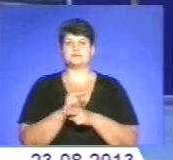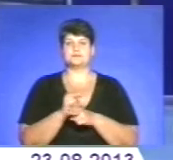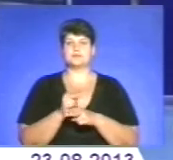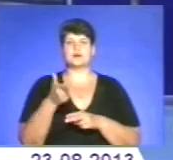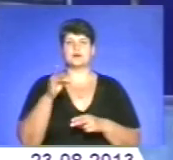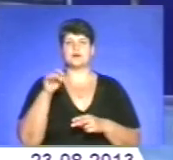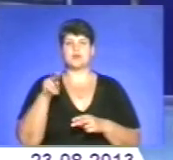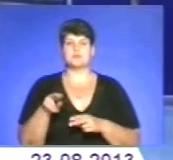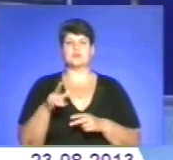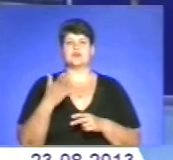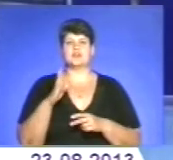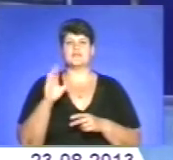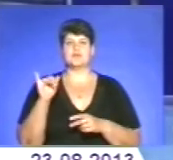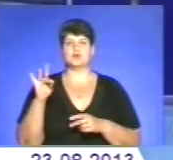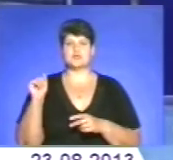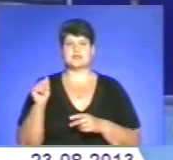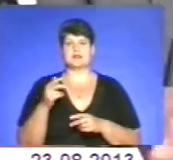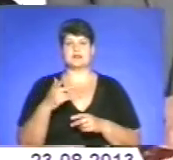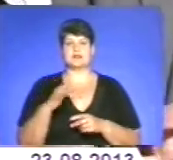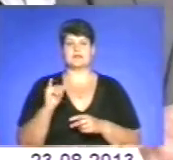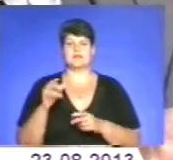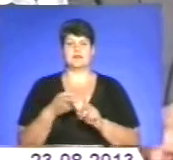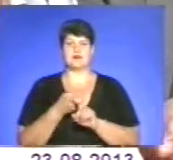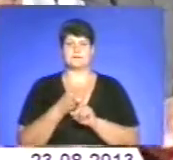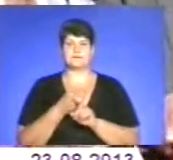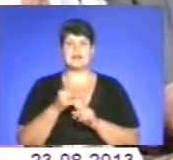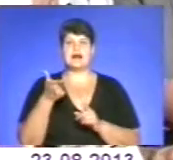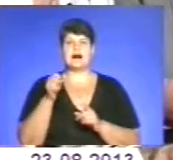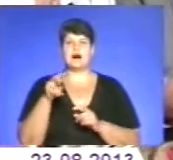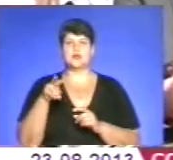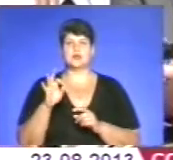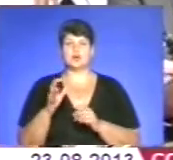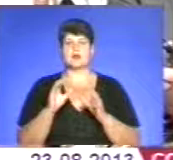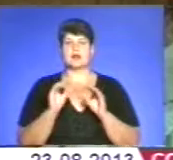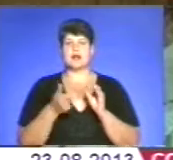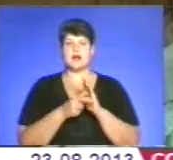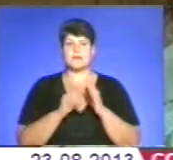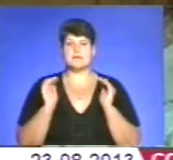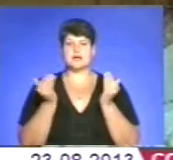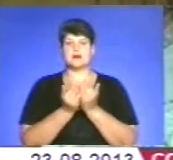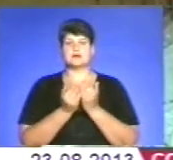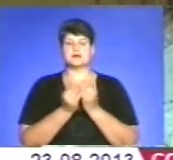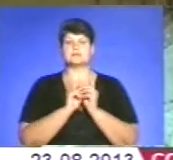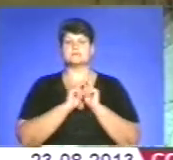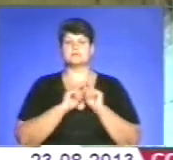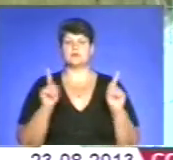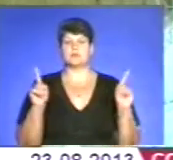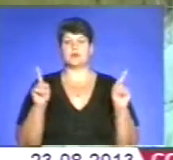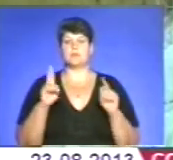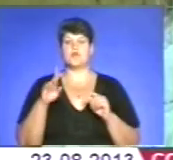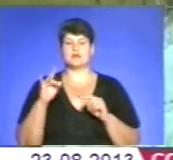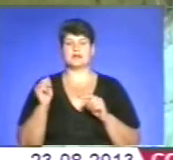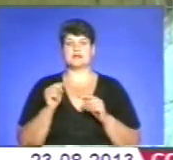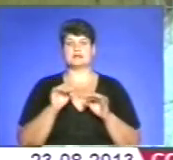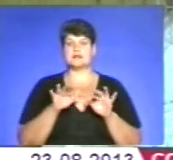гострих респіраторних вірусних інфекцій. Галокамера – це унікальний немедикаментозний лікувально-профілактичний